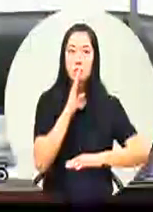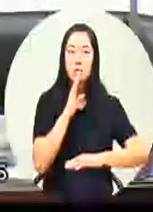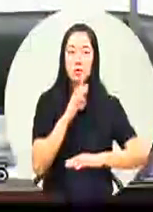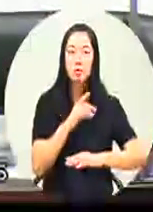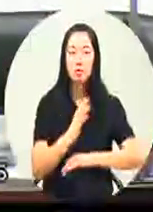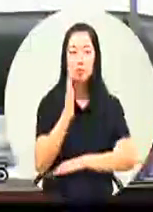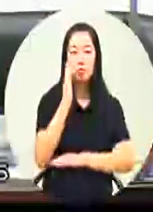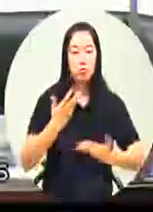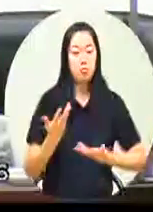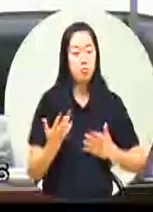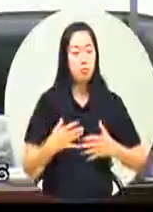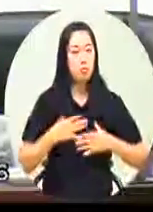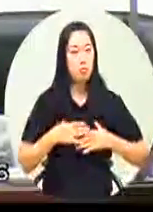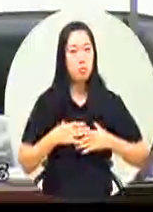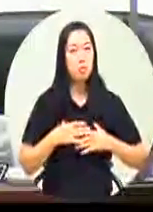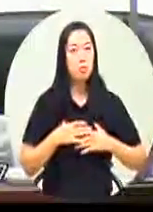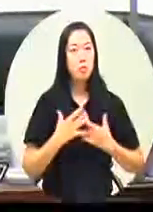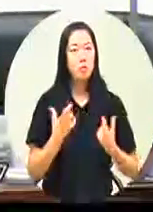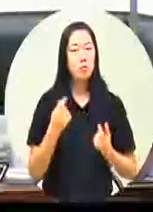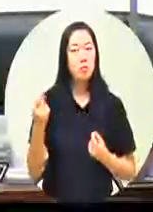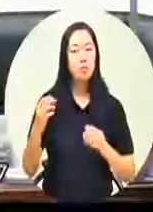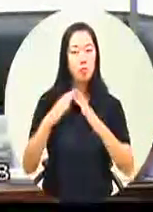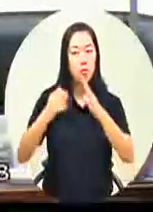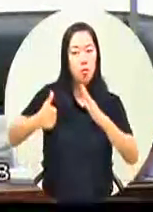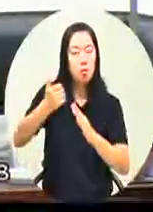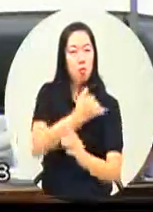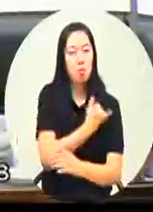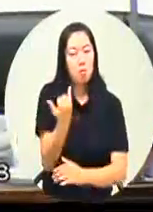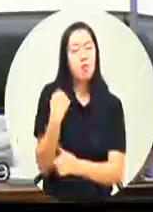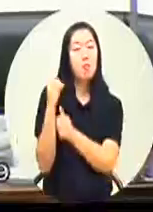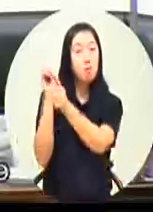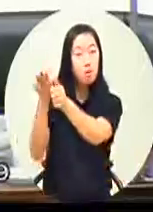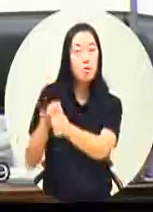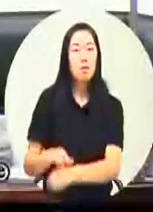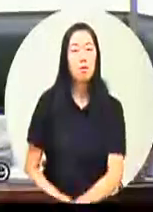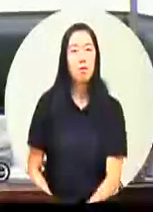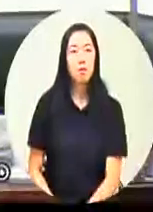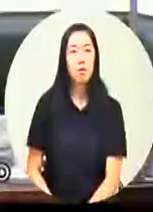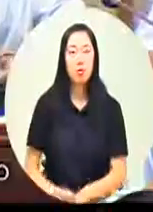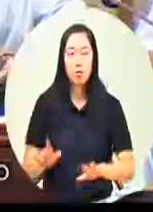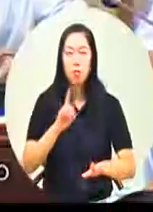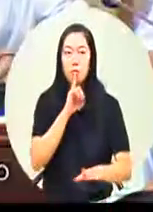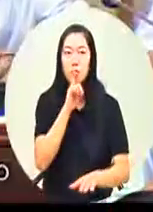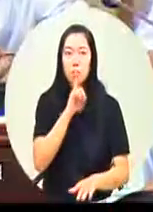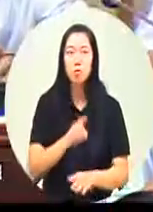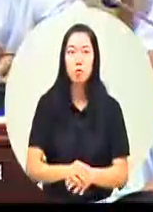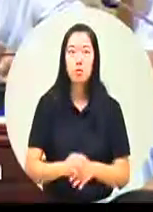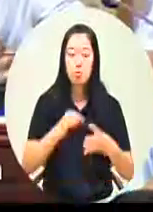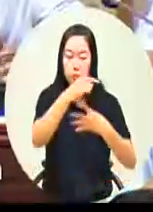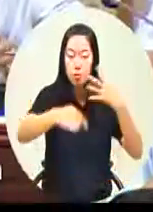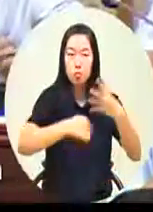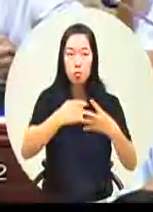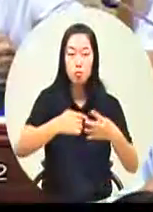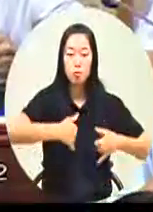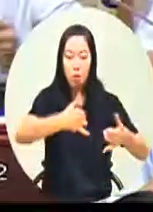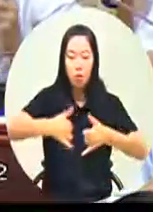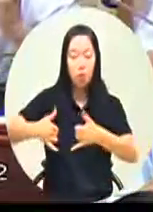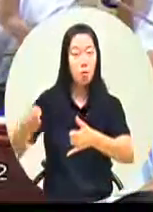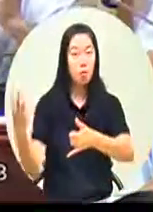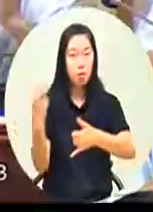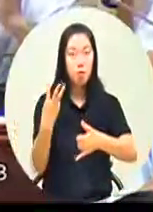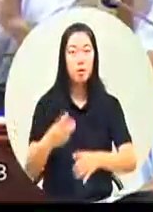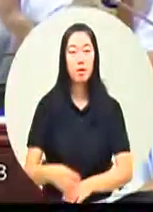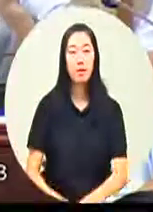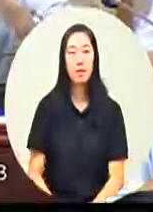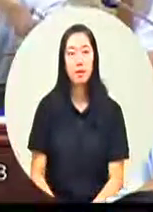务官，至少你们跟市长建议。 所以我们这改新建是改三条啦， 哦， 就是说 你只改三条啊。 原生